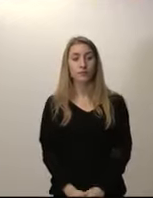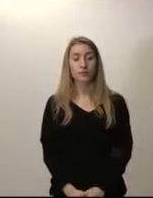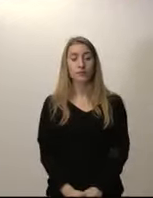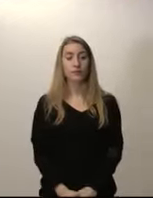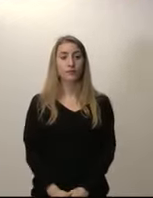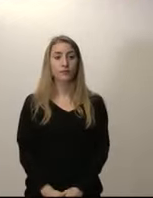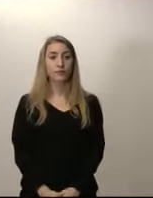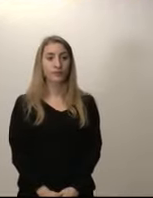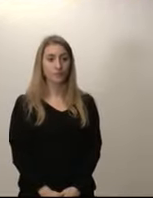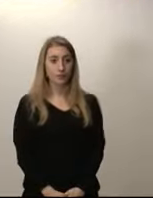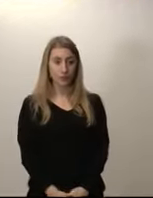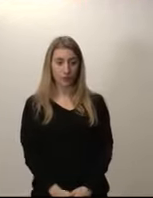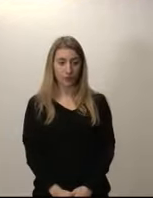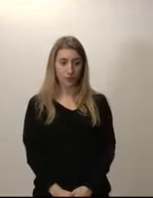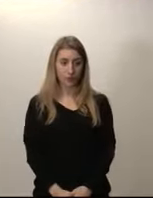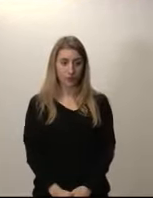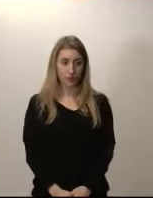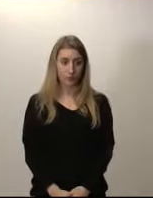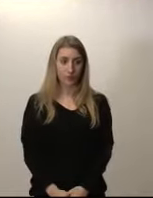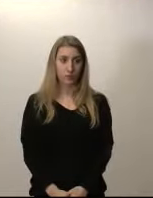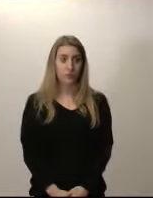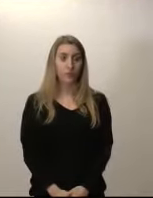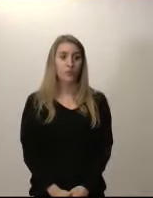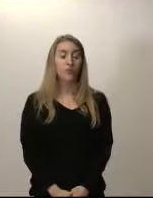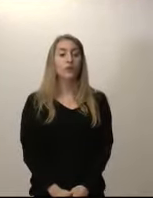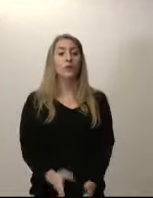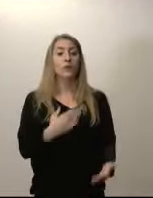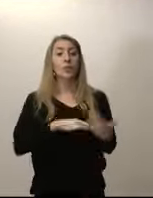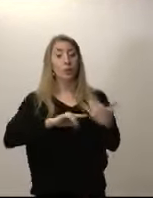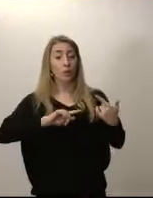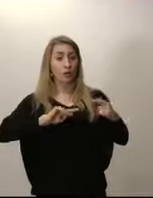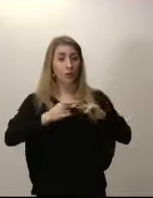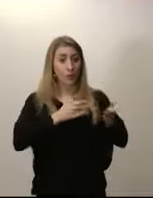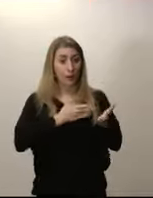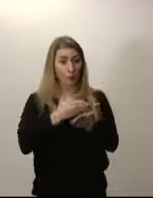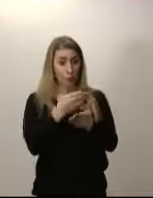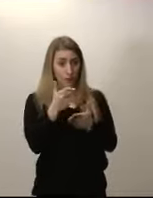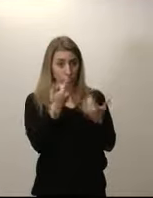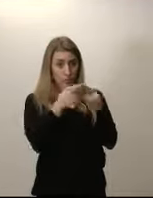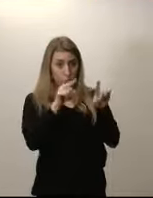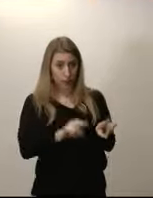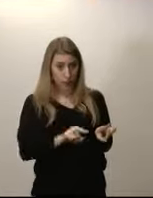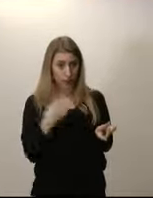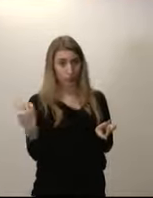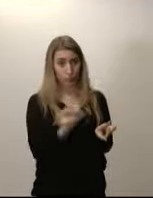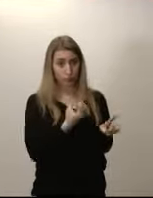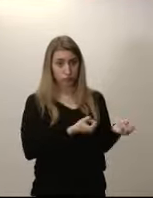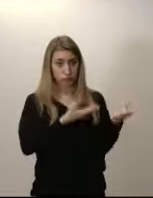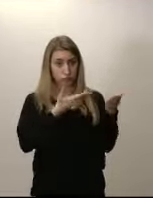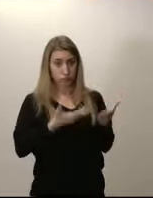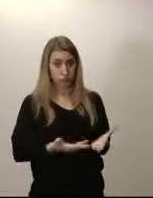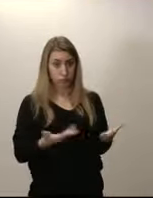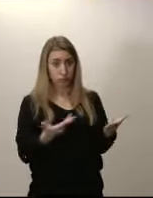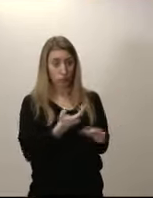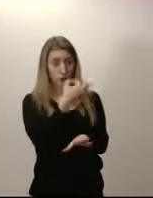Bien, ainsi que ça a été annoncé lors du débat d'orientation budgétaire, nous vous proposons de faire passer les